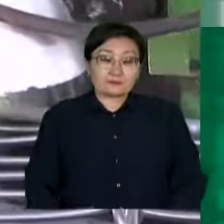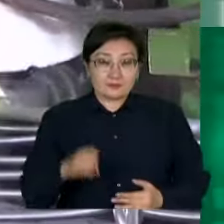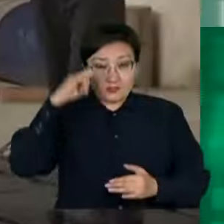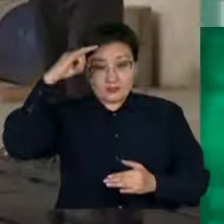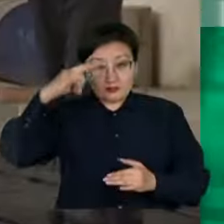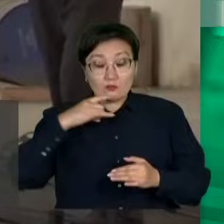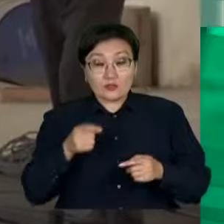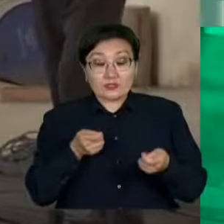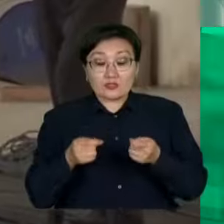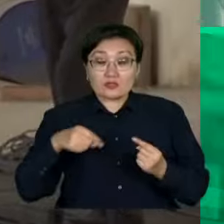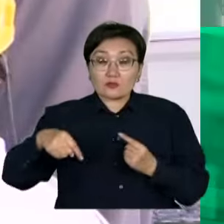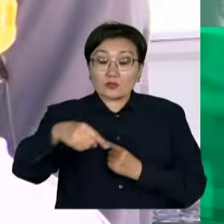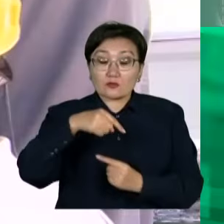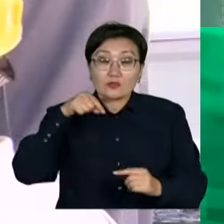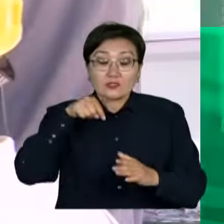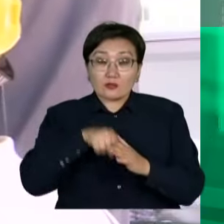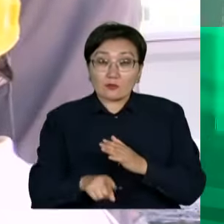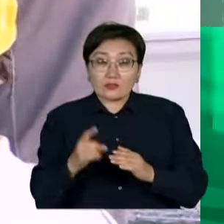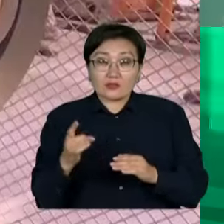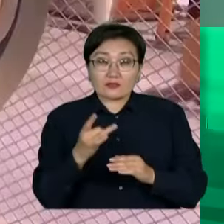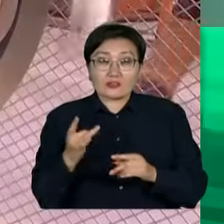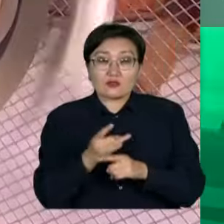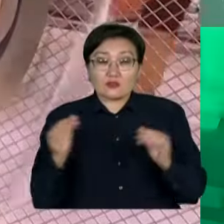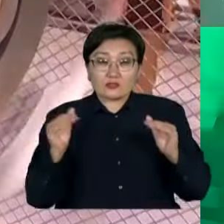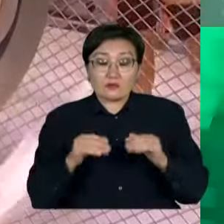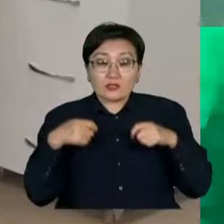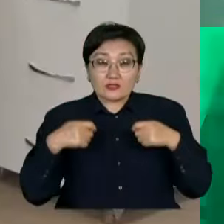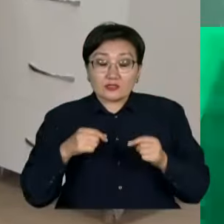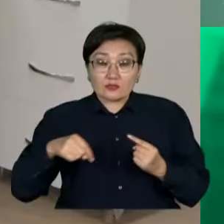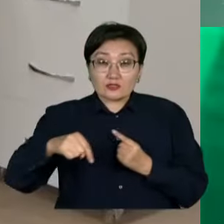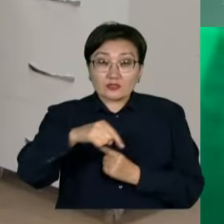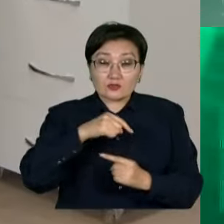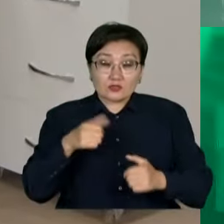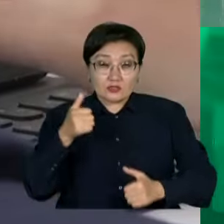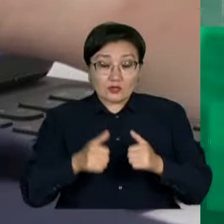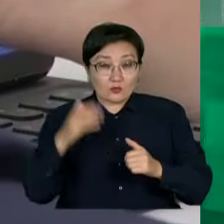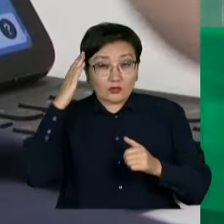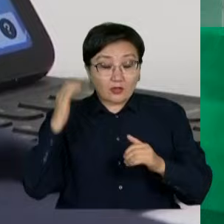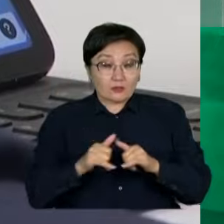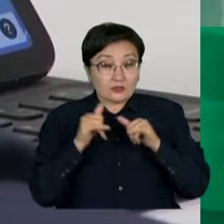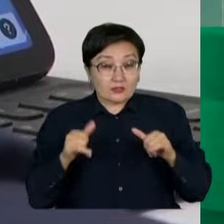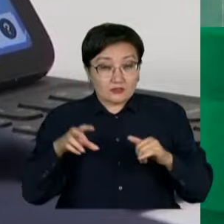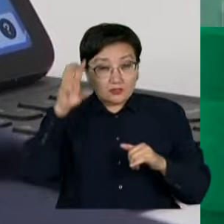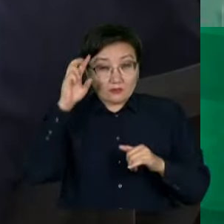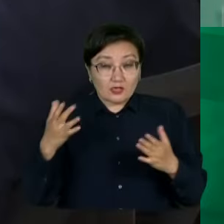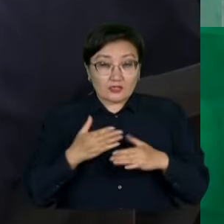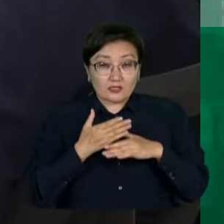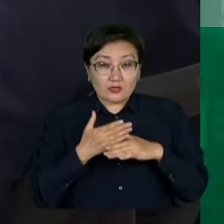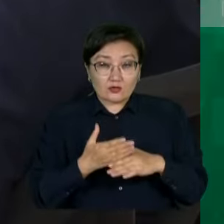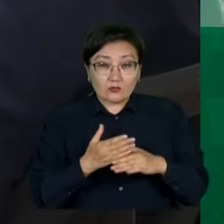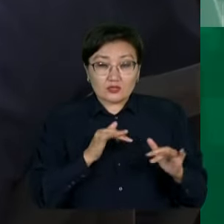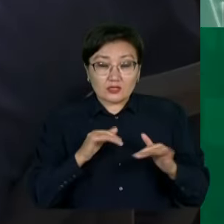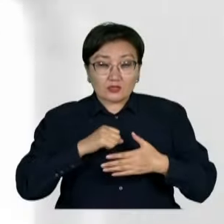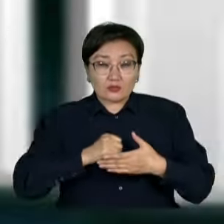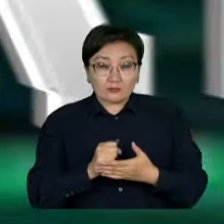Қазақстан билігі бизнеске араласуды тағы да азайтады. Нарықта кәсіпкерлікті бәсекеге қабілеттету үшін мемлекет қандай шаралар